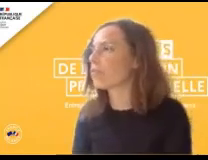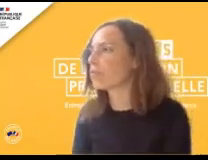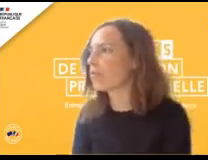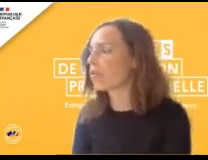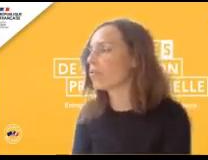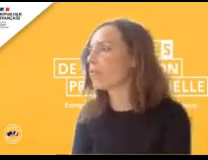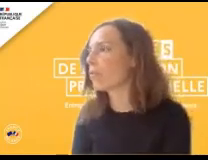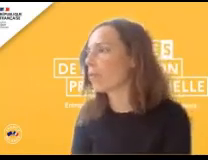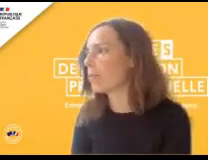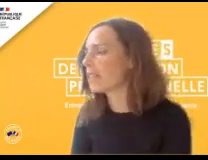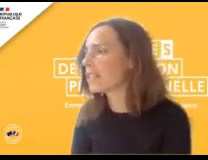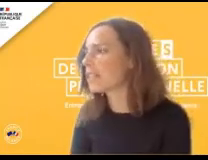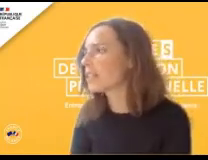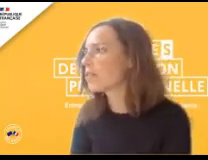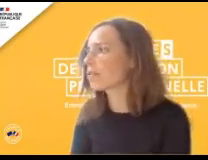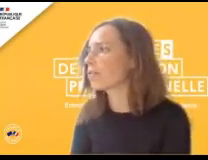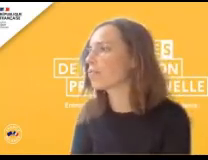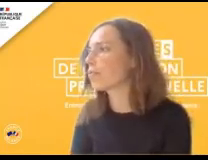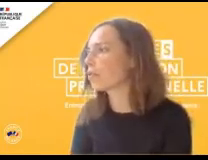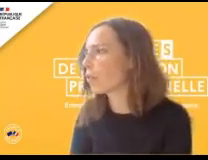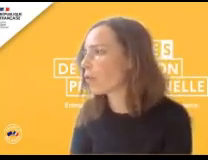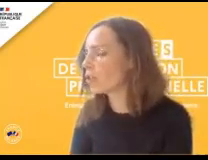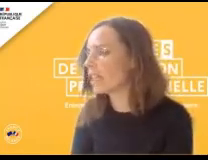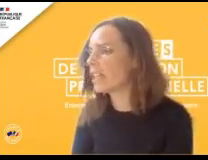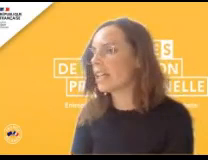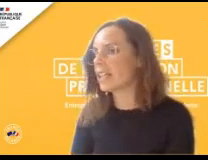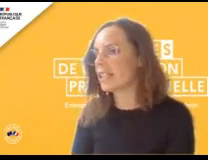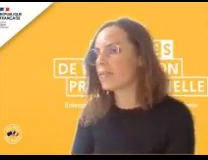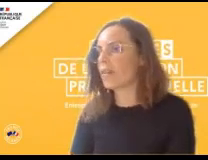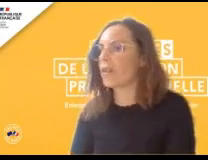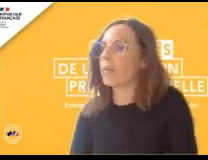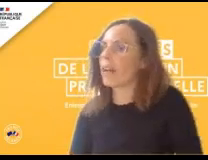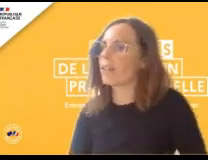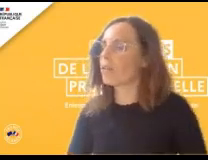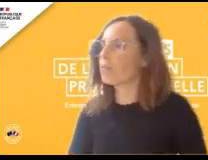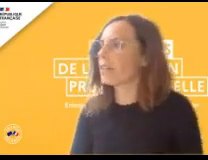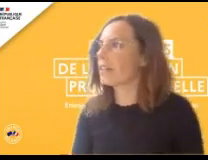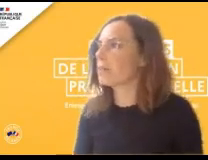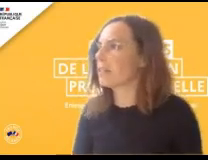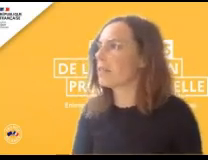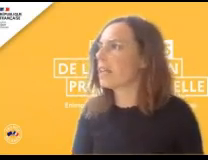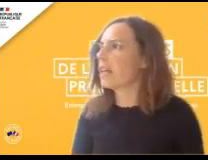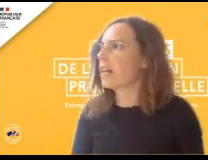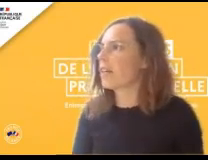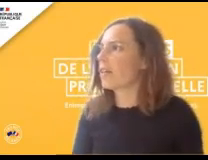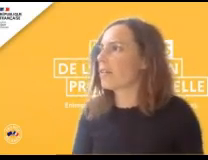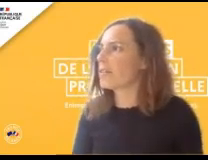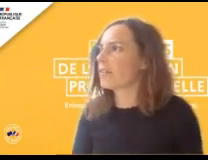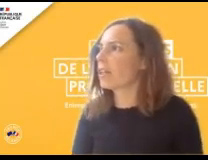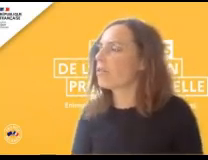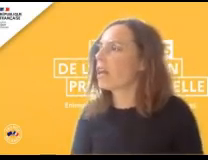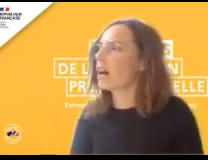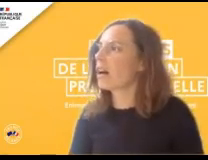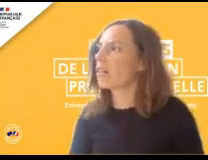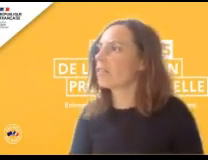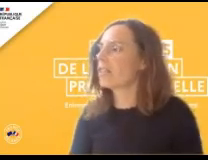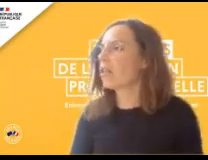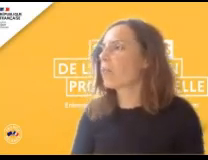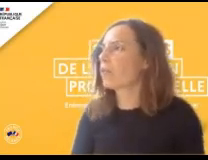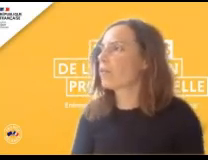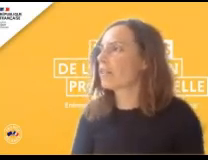choisir en fonction de votre problématique, de votre projet, qui sera l'opérateur le plus adapté. C'est vrai que là,